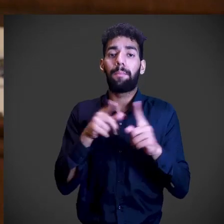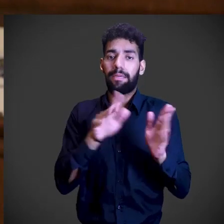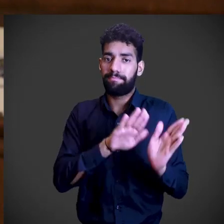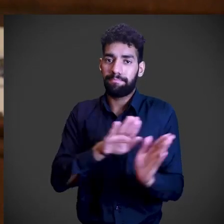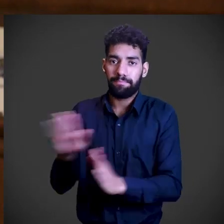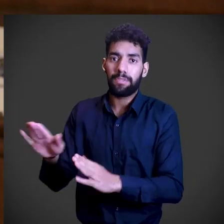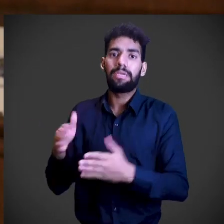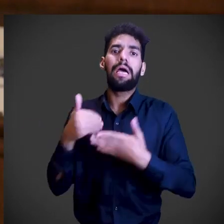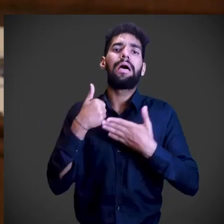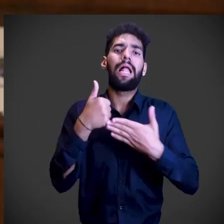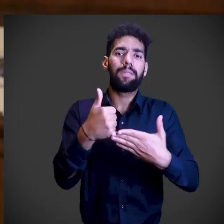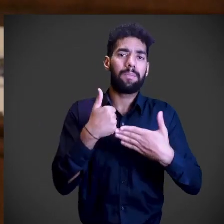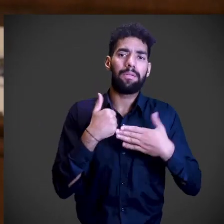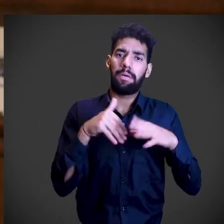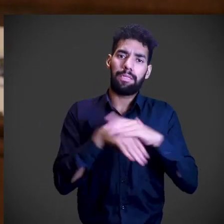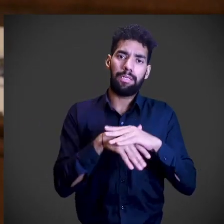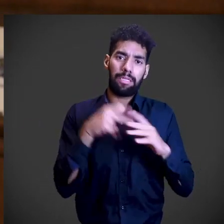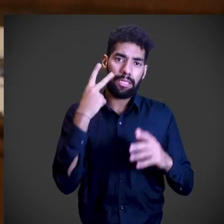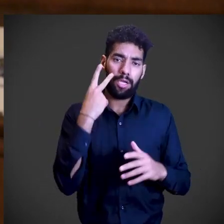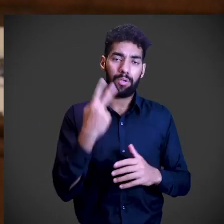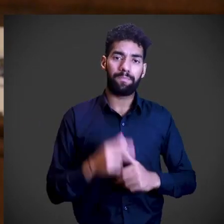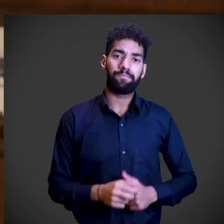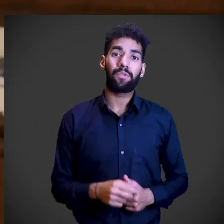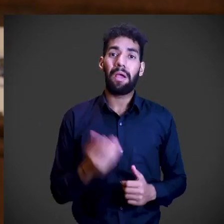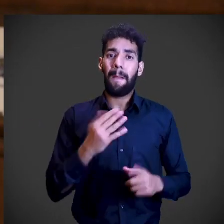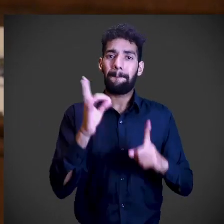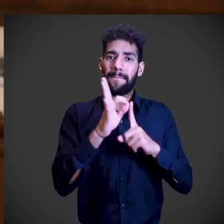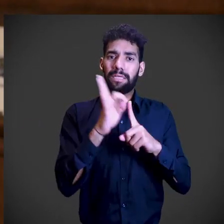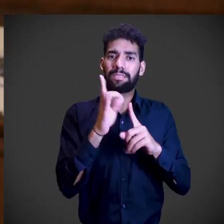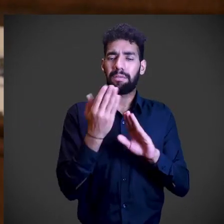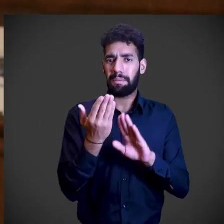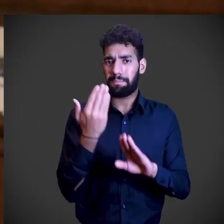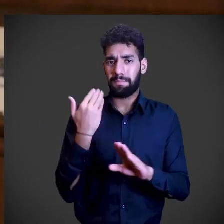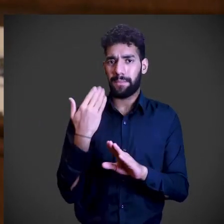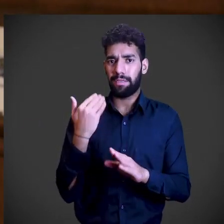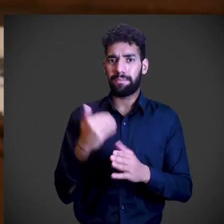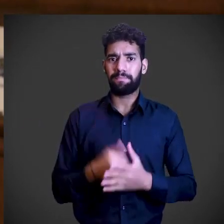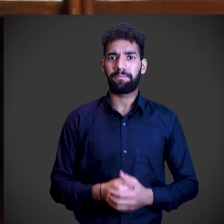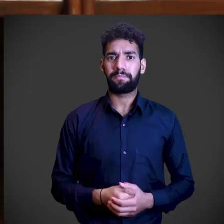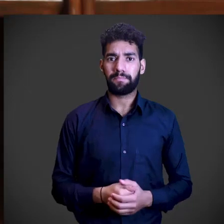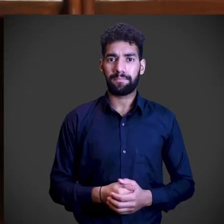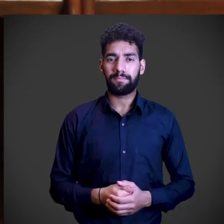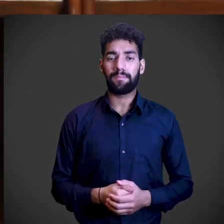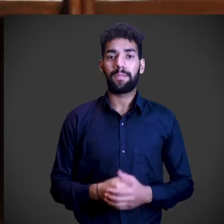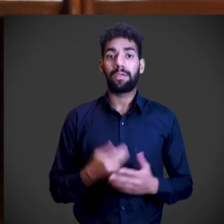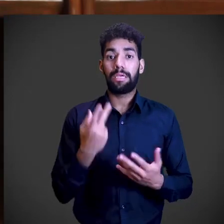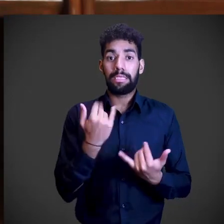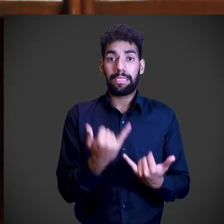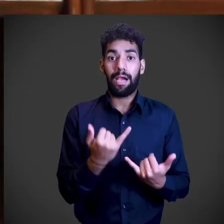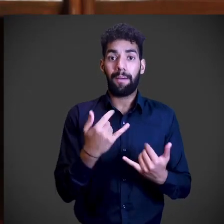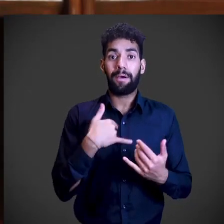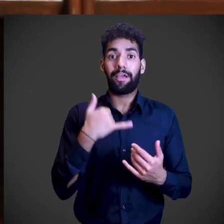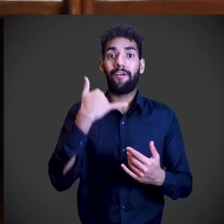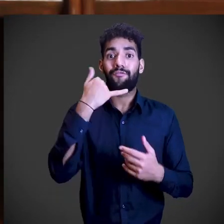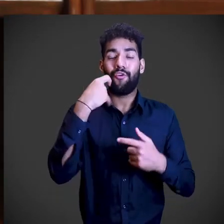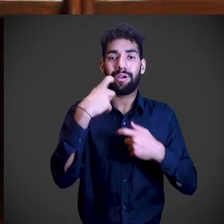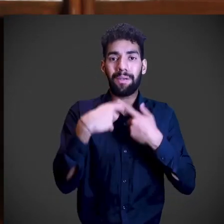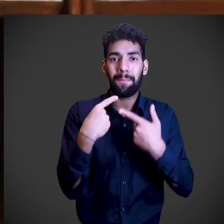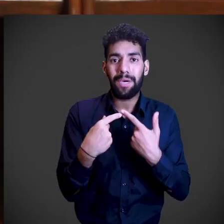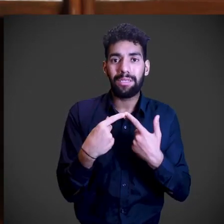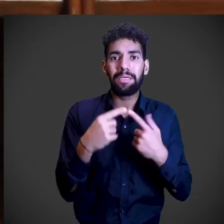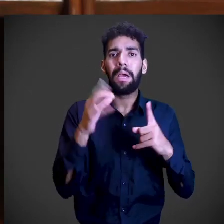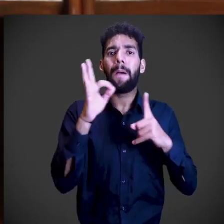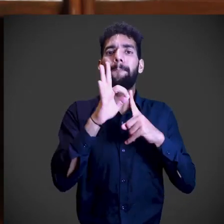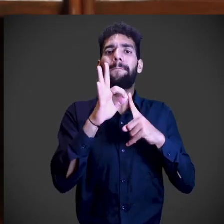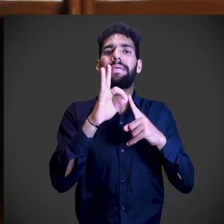में देखें, मसलन कि कुछ अर्सा पहले पाकिस्तान ने यहाँ बाहर की टेलीफोन कंपनी नहीं अलाउड होती थी, एक BTCL होती